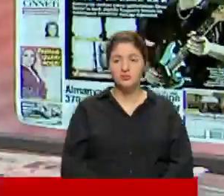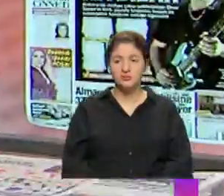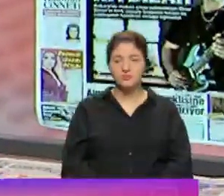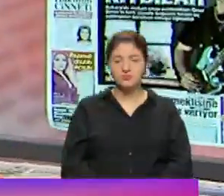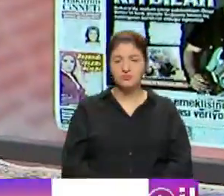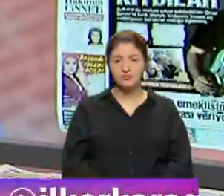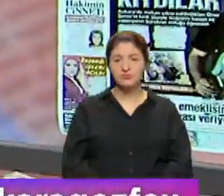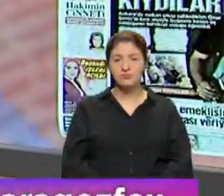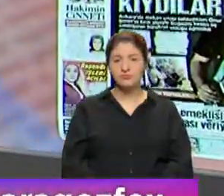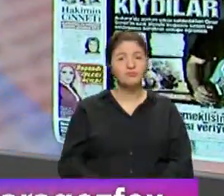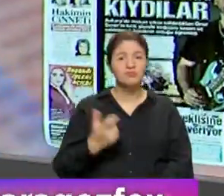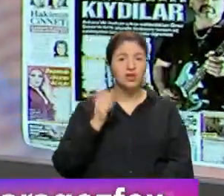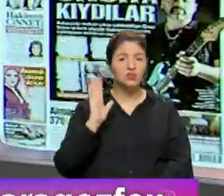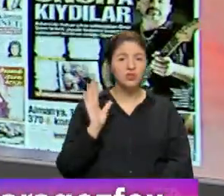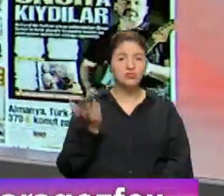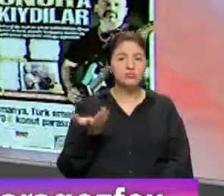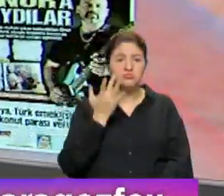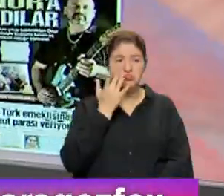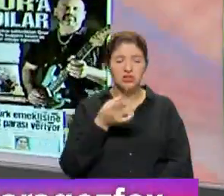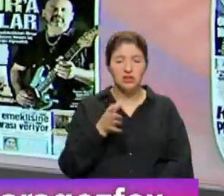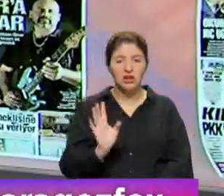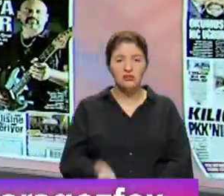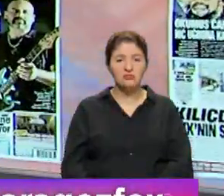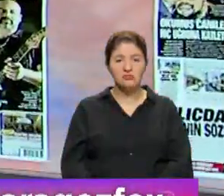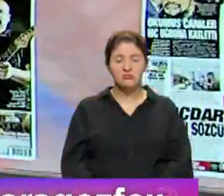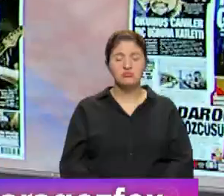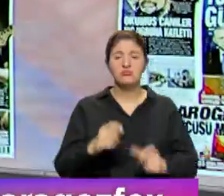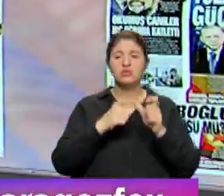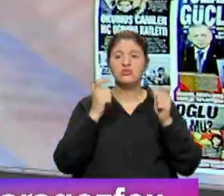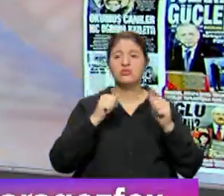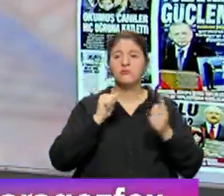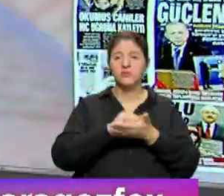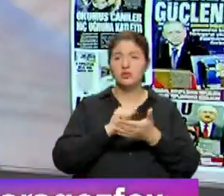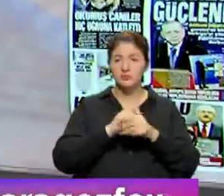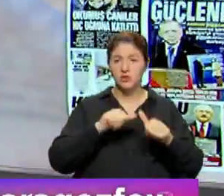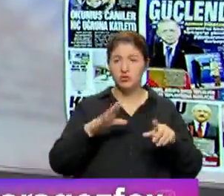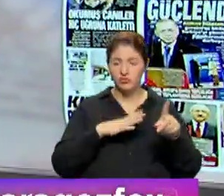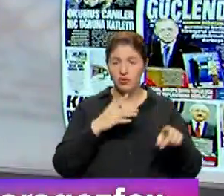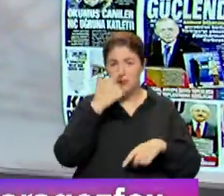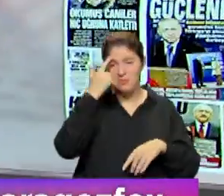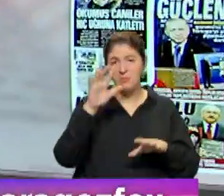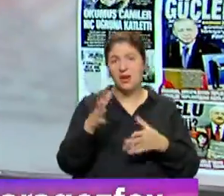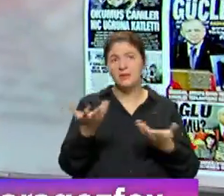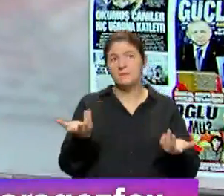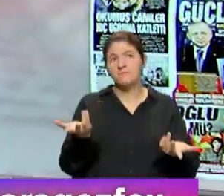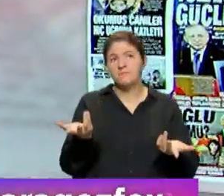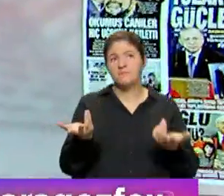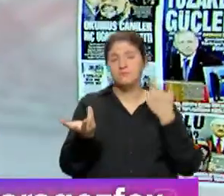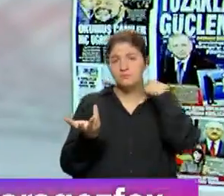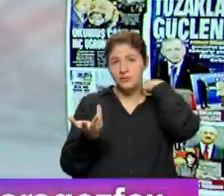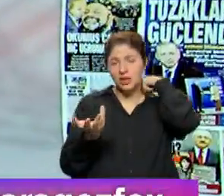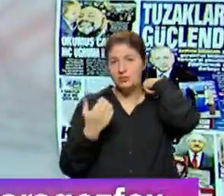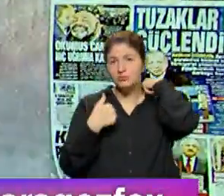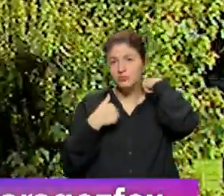kaldı nereye gidiyoruz belli değil şimdi bir sosyal medya paylaşımı Belki de